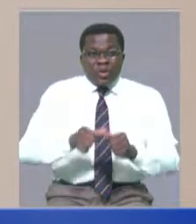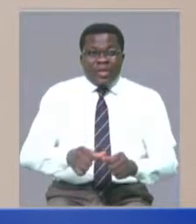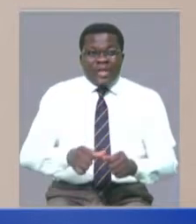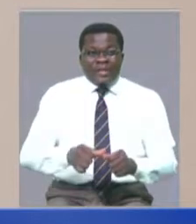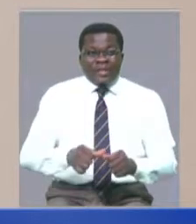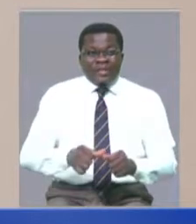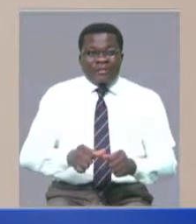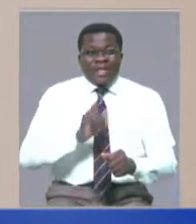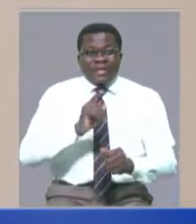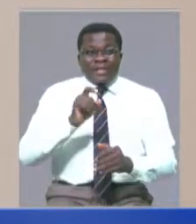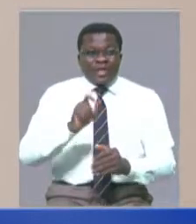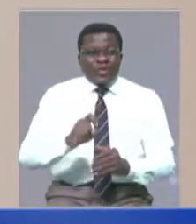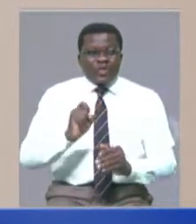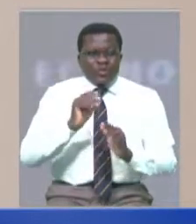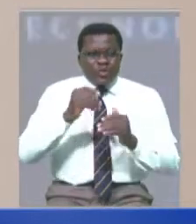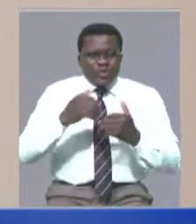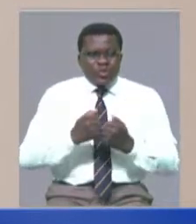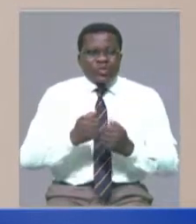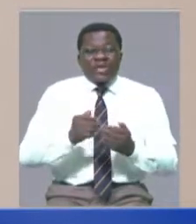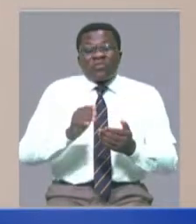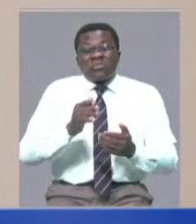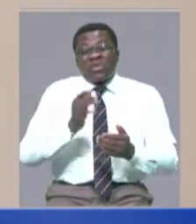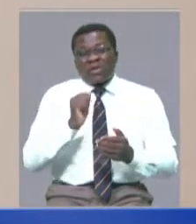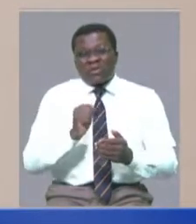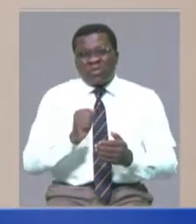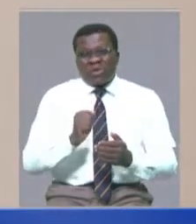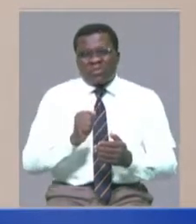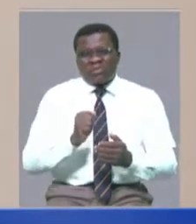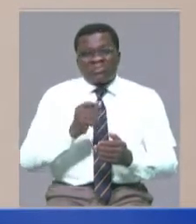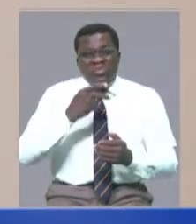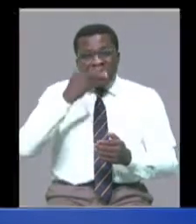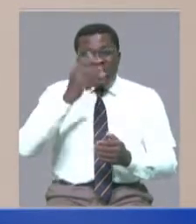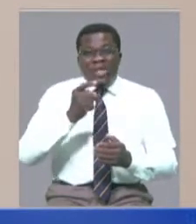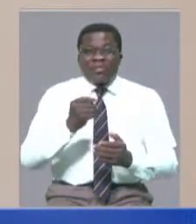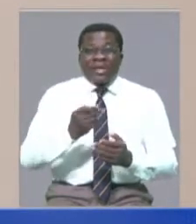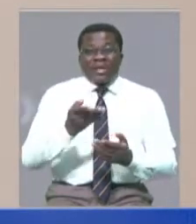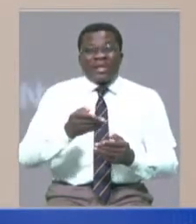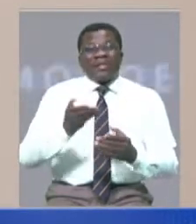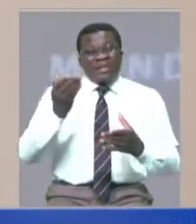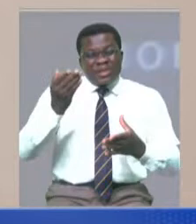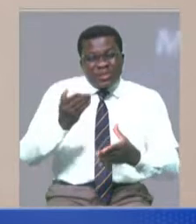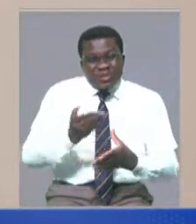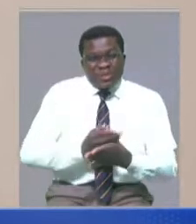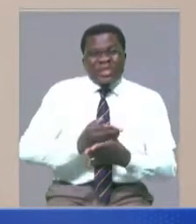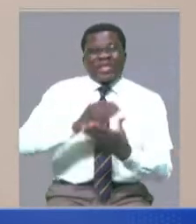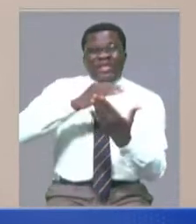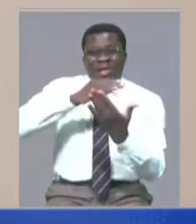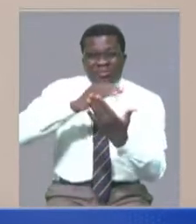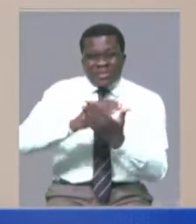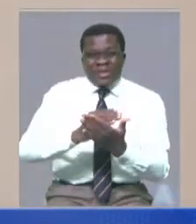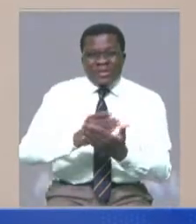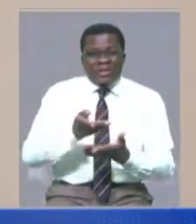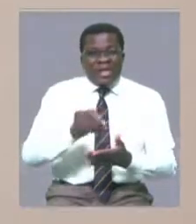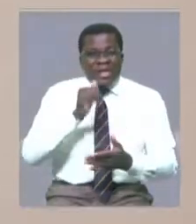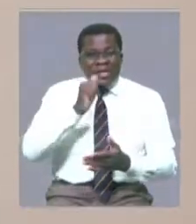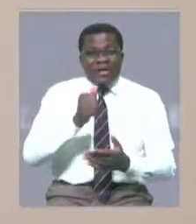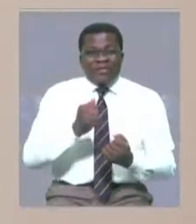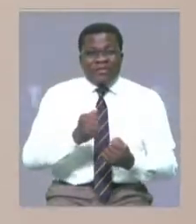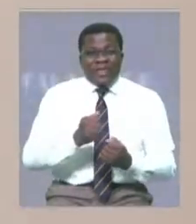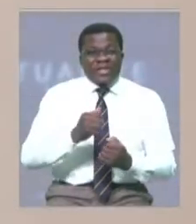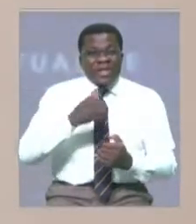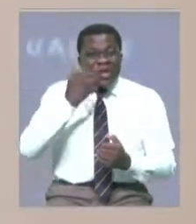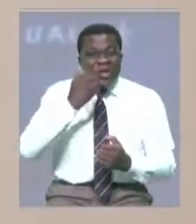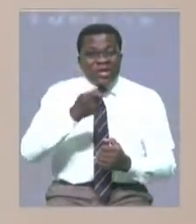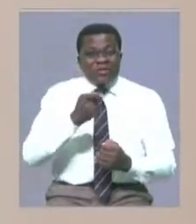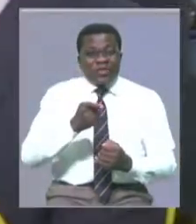c'est que nous avons parfois les parents au dos. Tout de suite, nous avons sous la main une fille victime de viol